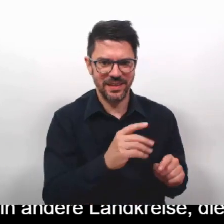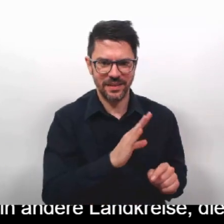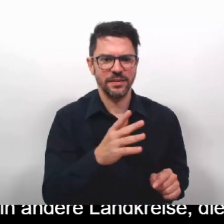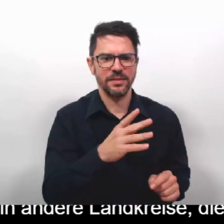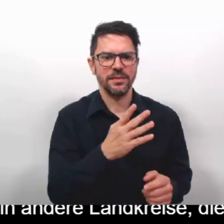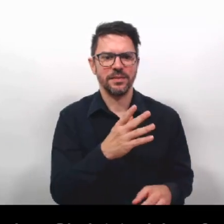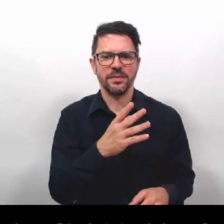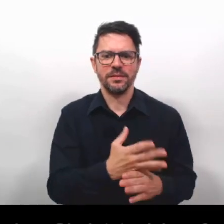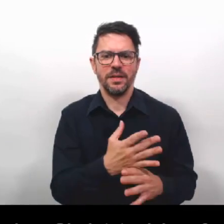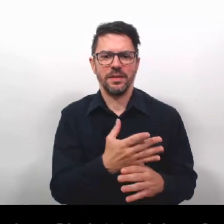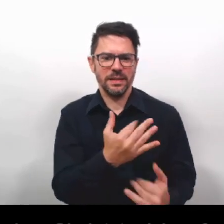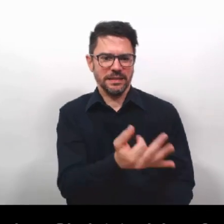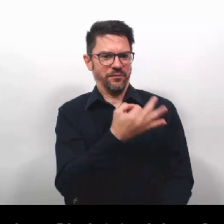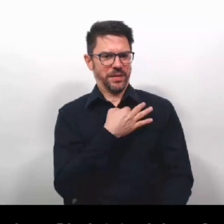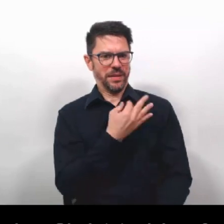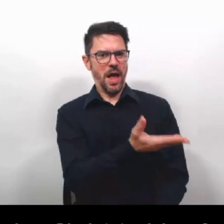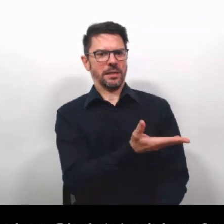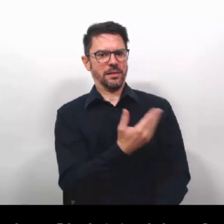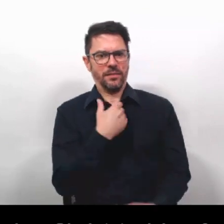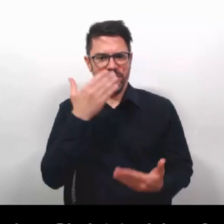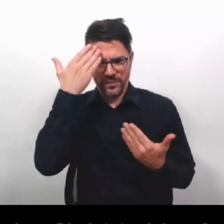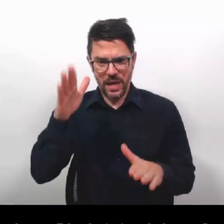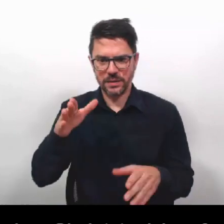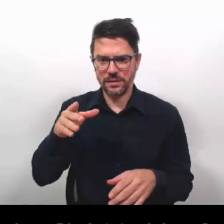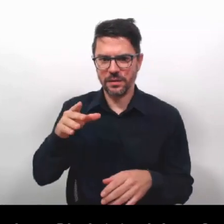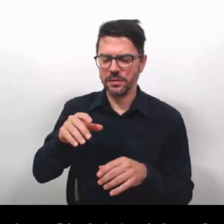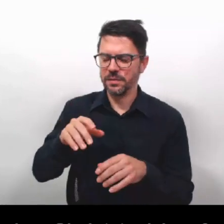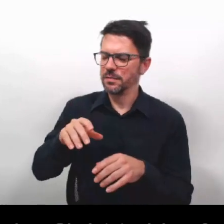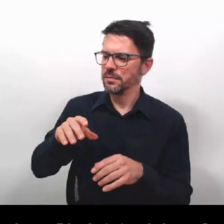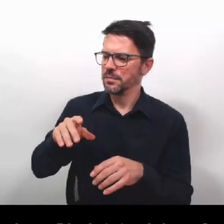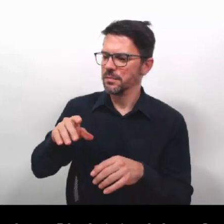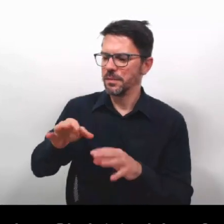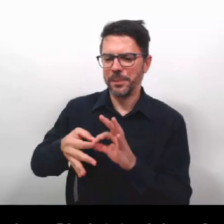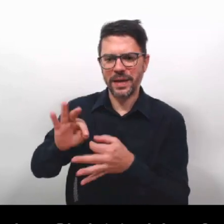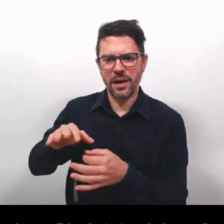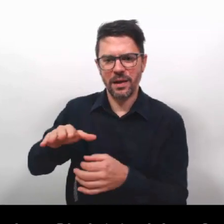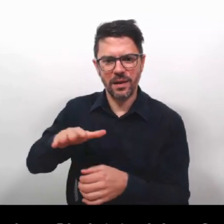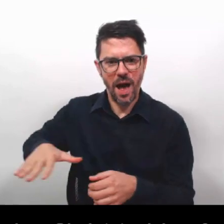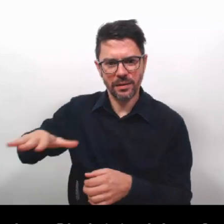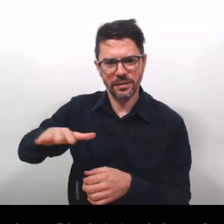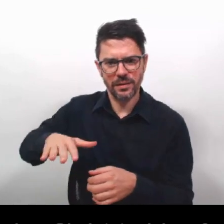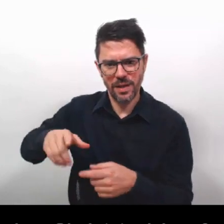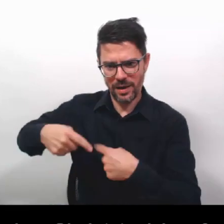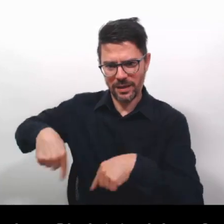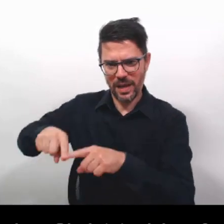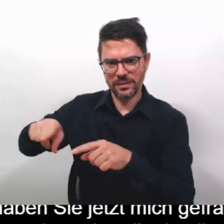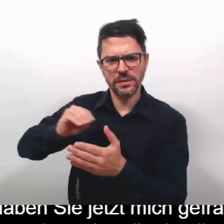Ich sehe keine weiteren Fragen, dann sage ich herzlichen Dank und schließe die Pressekonferenz.